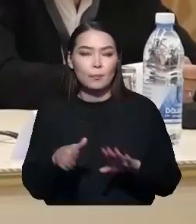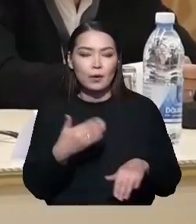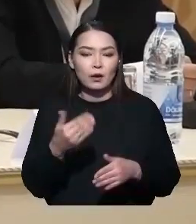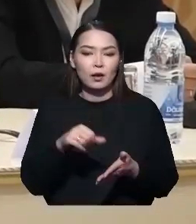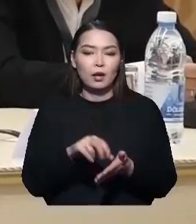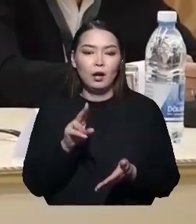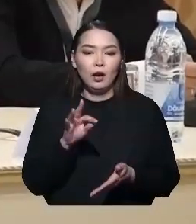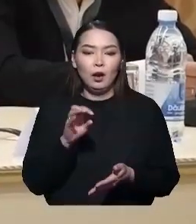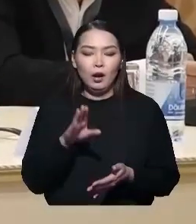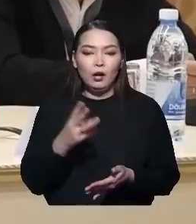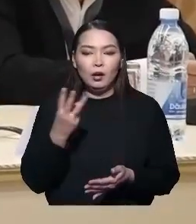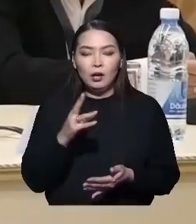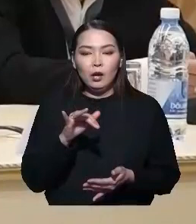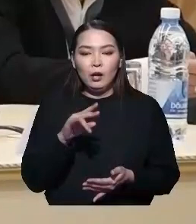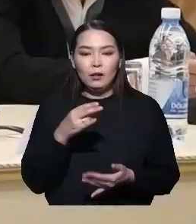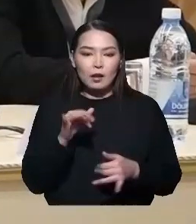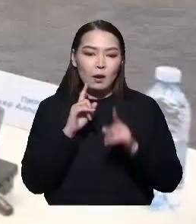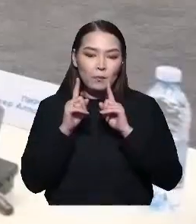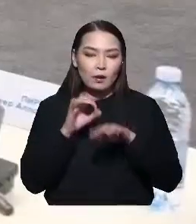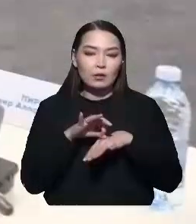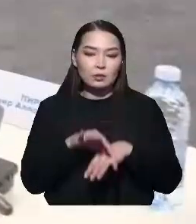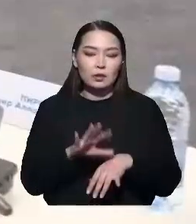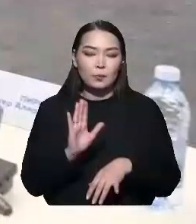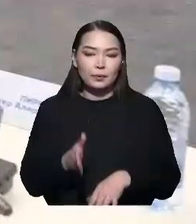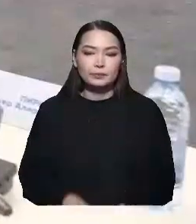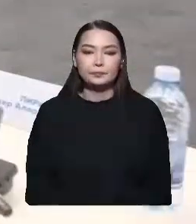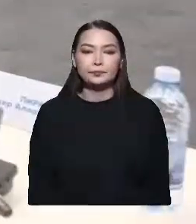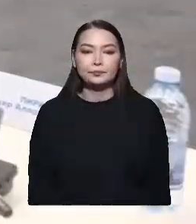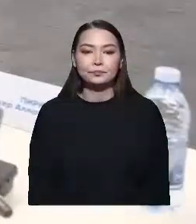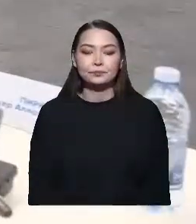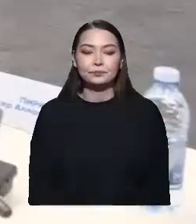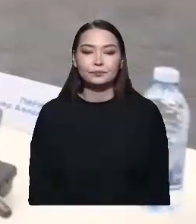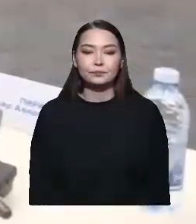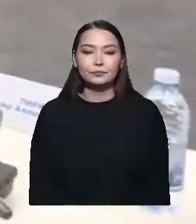қатысуымен үшінші құрылтайдың отырысы өтеді. Базаргүл Әдірқызы, Нұрбол Мұғалім, Астана Таймс, Атырау.